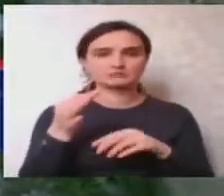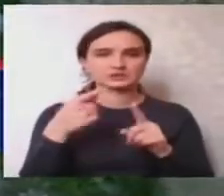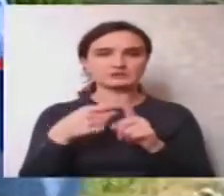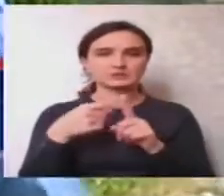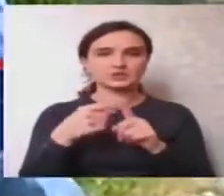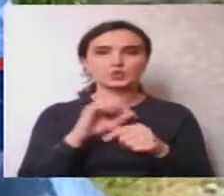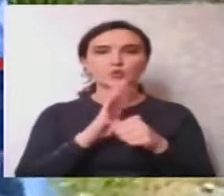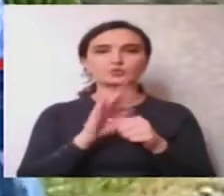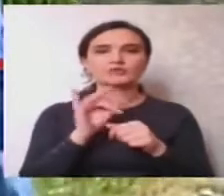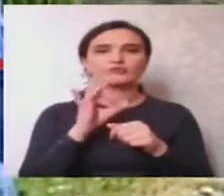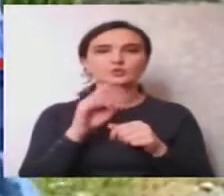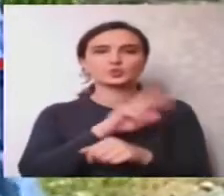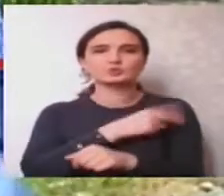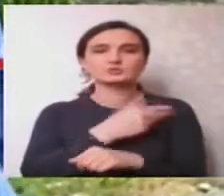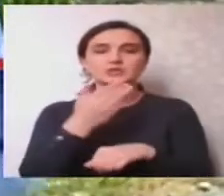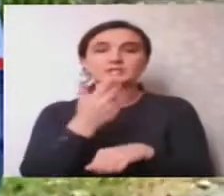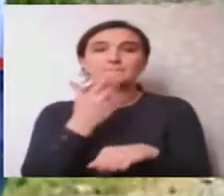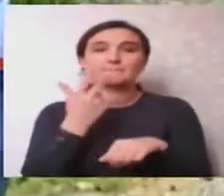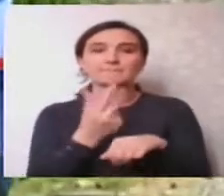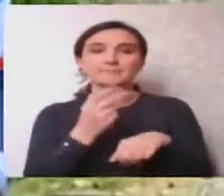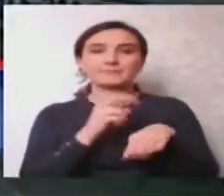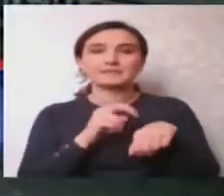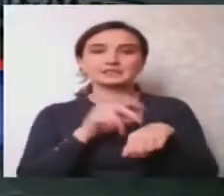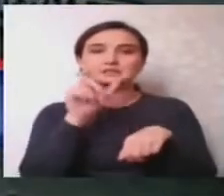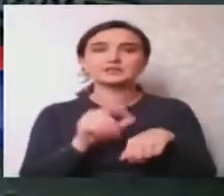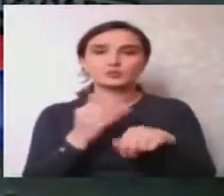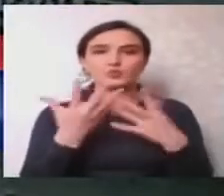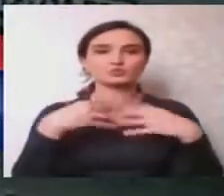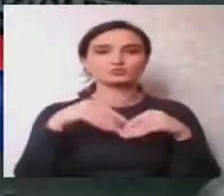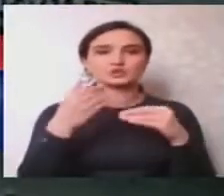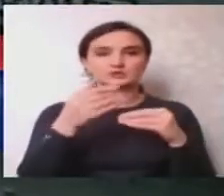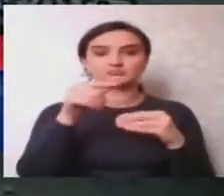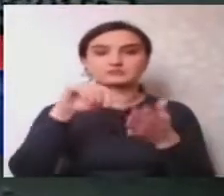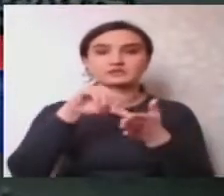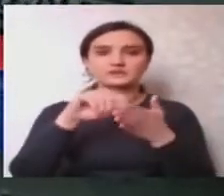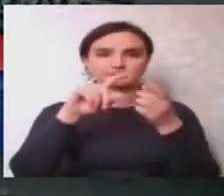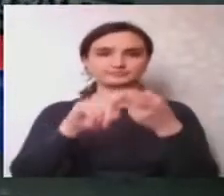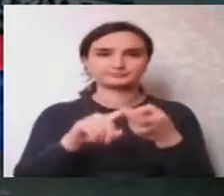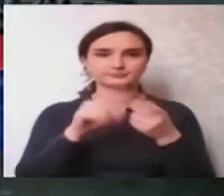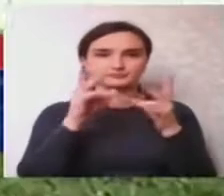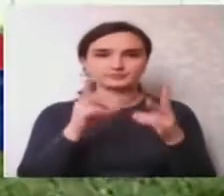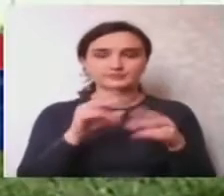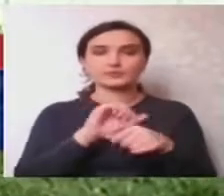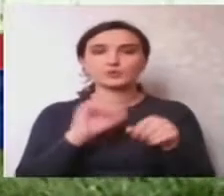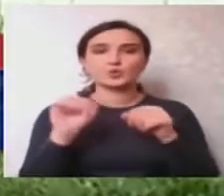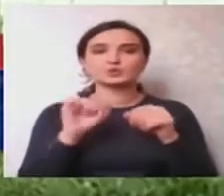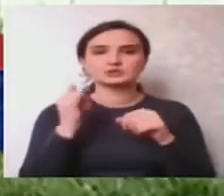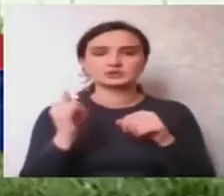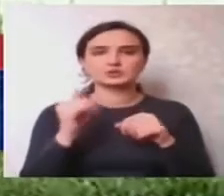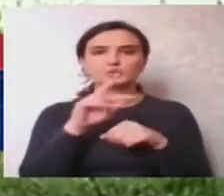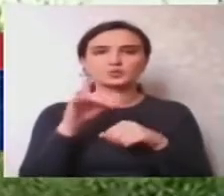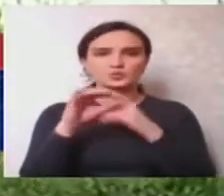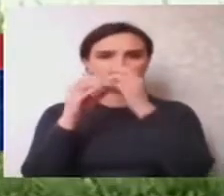კორონავირუსი ჰოსპიტალის მედდის კონტაქტებიდან ინფიცირებულის ოჯახის წევრს დაუდასტურდა. გორის მუნიციპალიტეტიდან დღეს ლუგარის ლაბორატორიაში